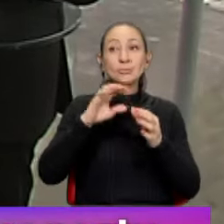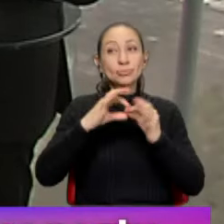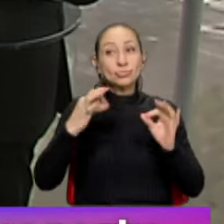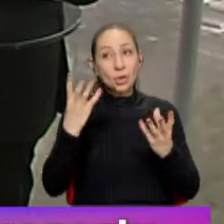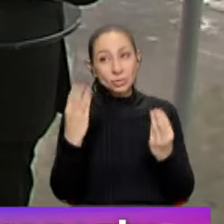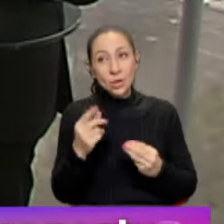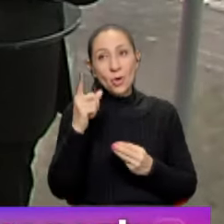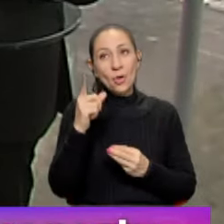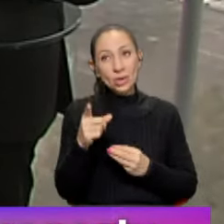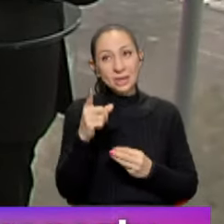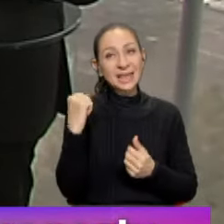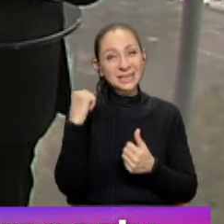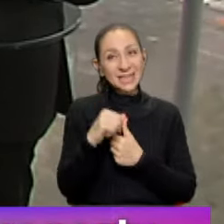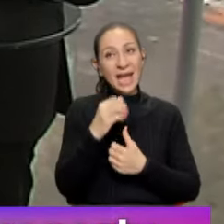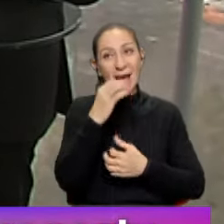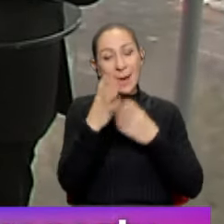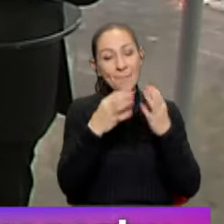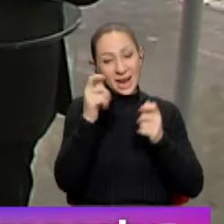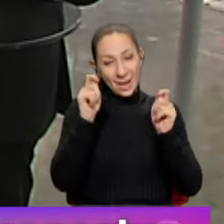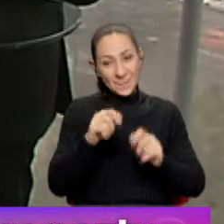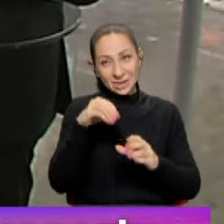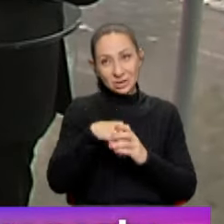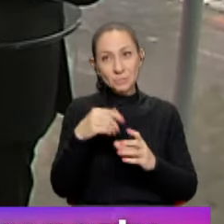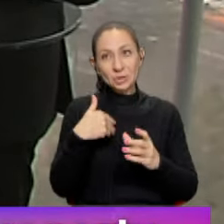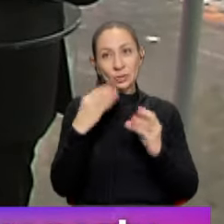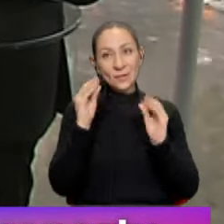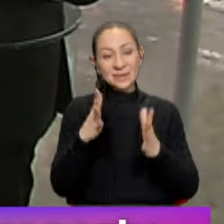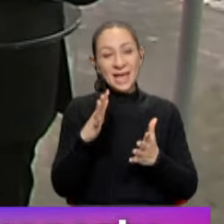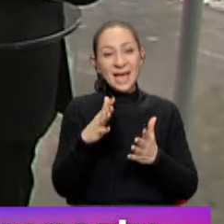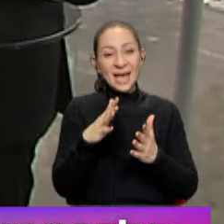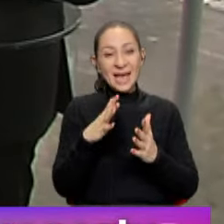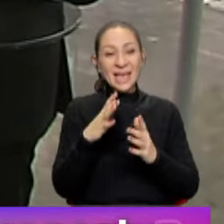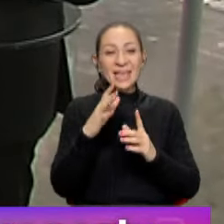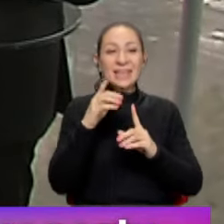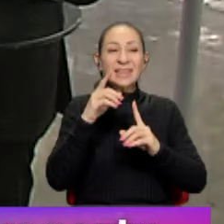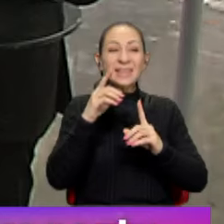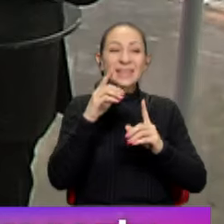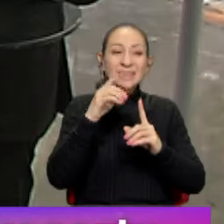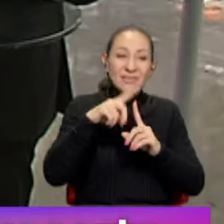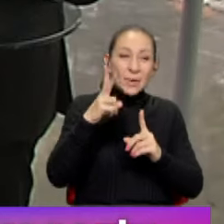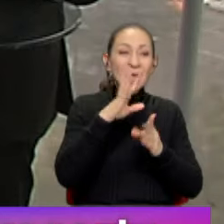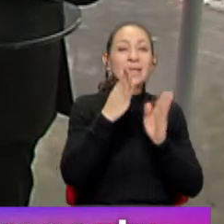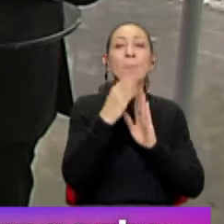olacaktır. Onları da yine haberleştirmek adına biz çok fazla medyada yer bulamıyoruz deseniz de biz